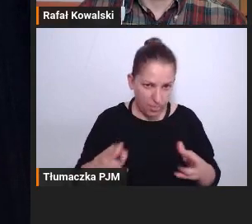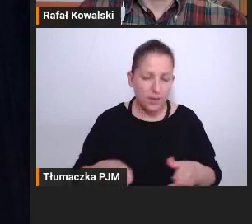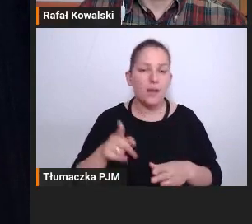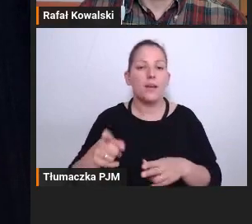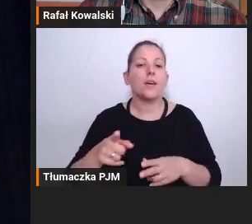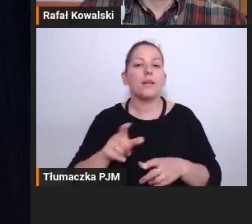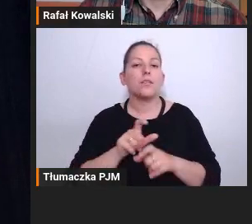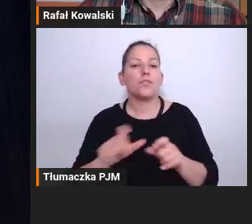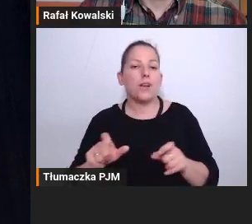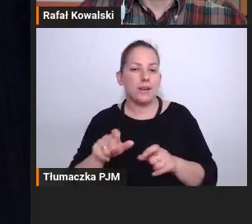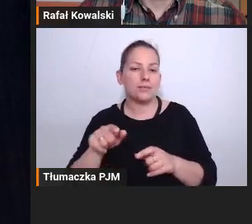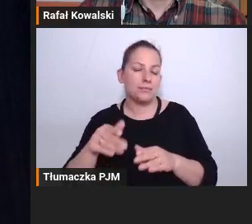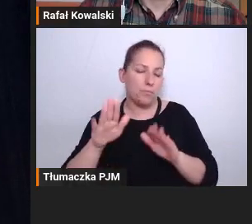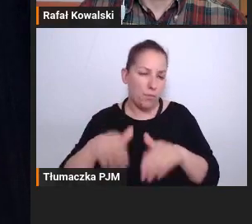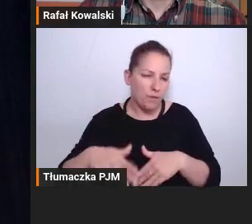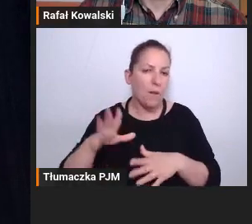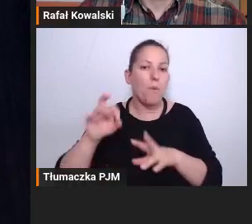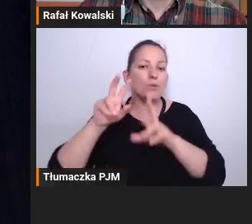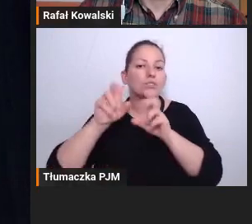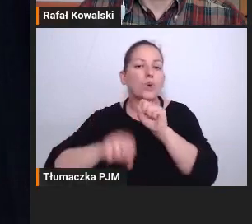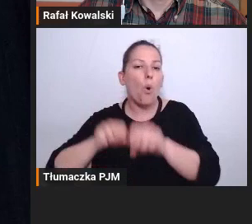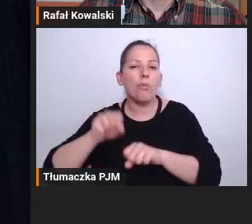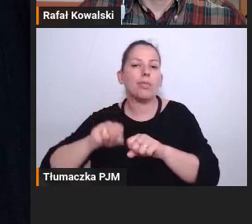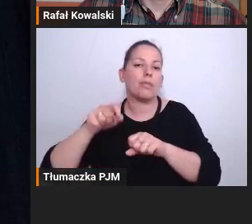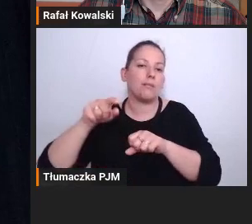pozwala, bo sąd szybko rozpatrzy jego